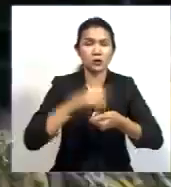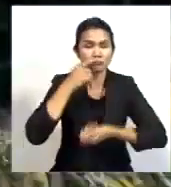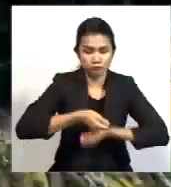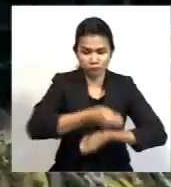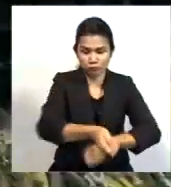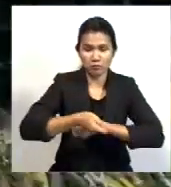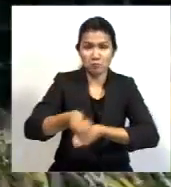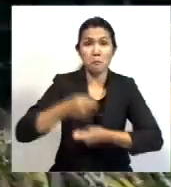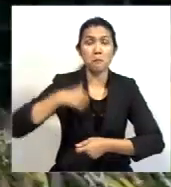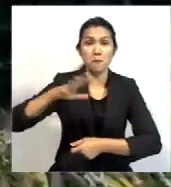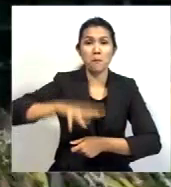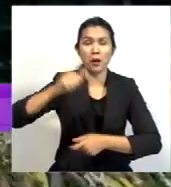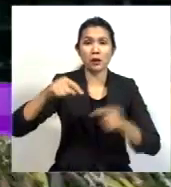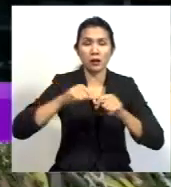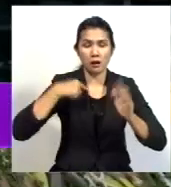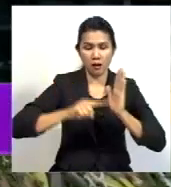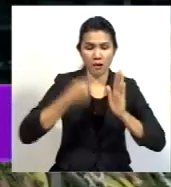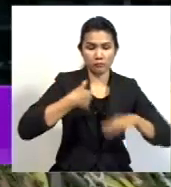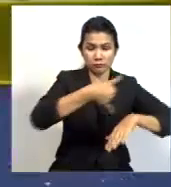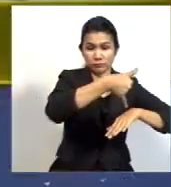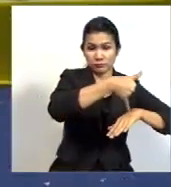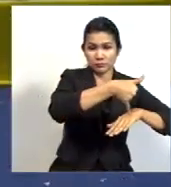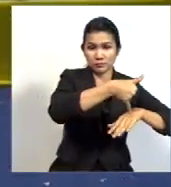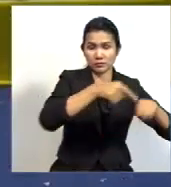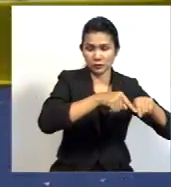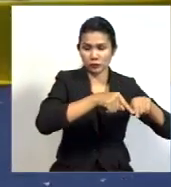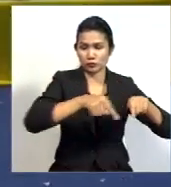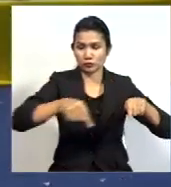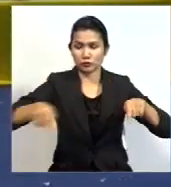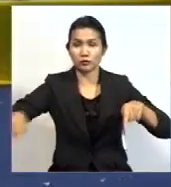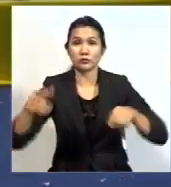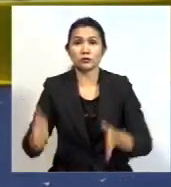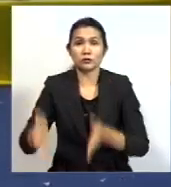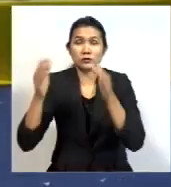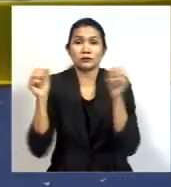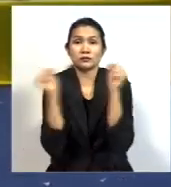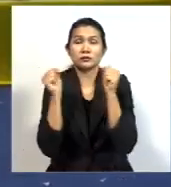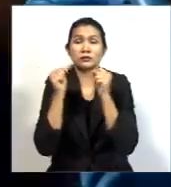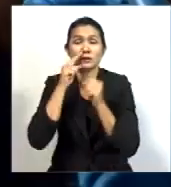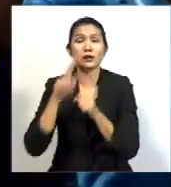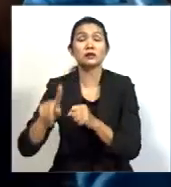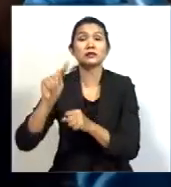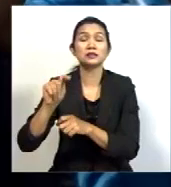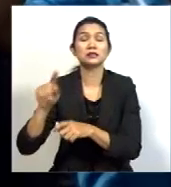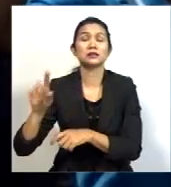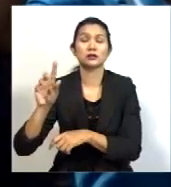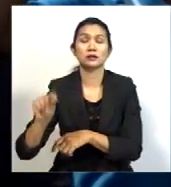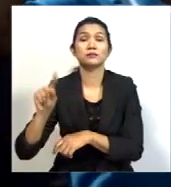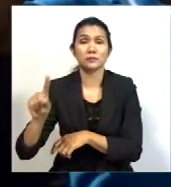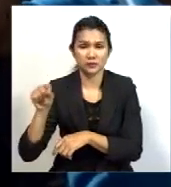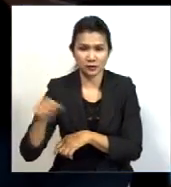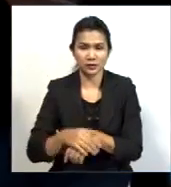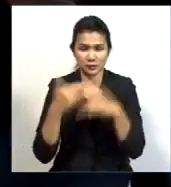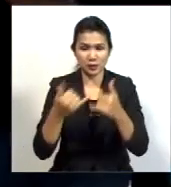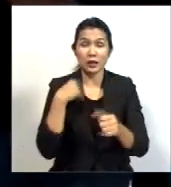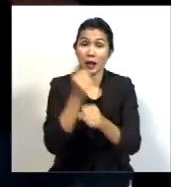งใหญ่ตั้งแต่บริเวณอนุสาวรีย์เท้าสุรนารีไปจนถึงห้างสรรพสินค้าเทอร์มินอล21ค่ะโดยกิจกรรมบิ๊กคลีนนิ่งพั